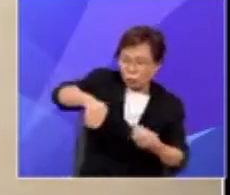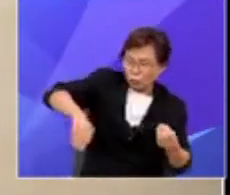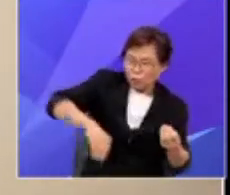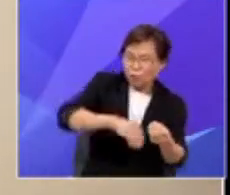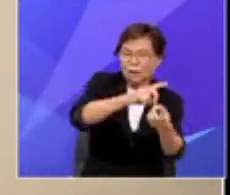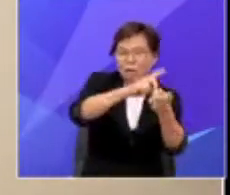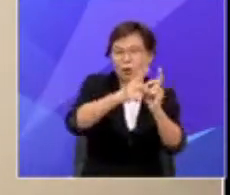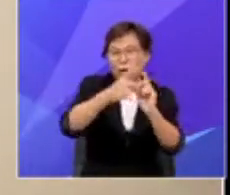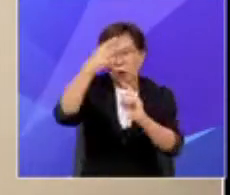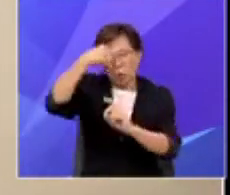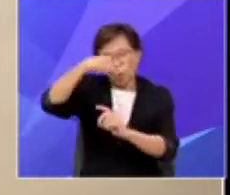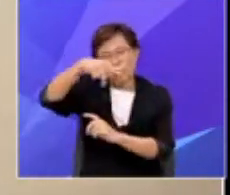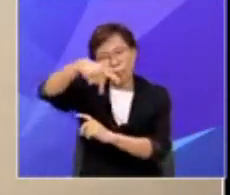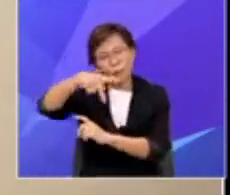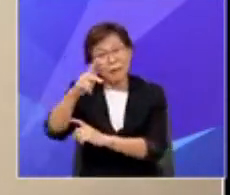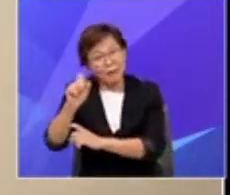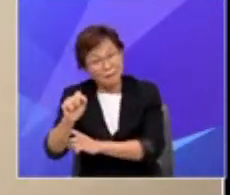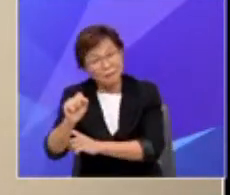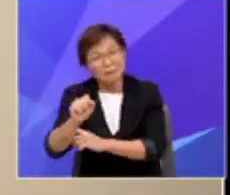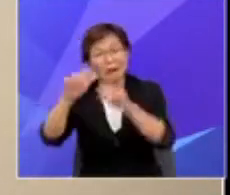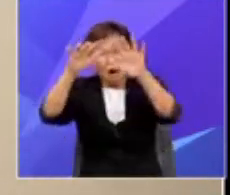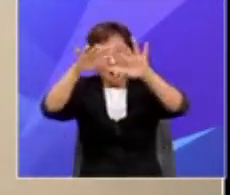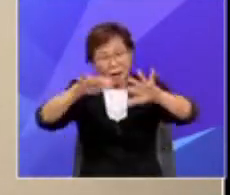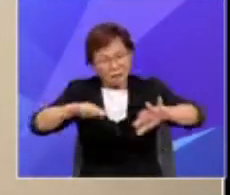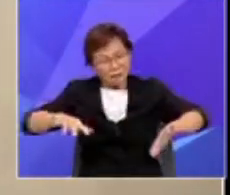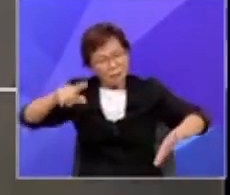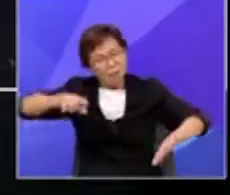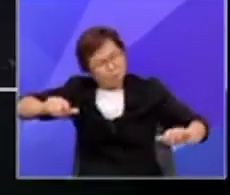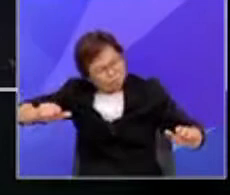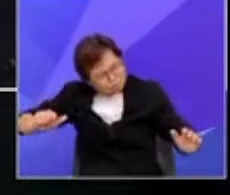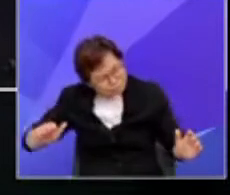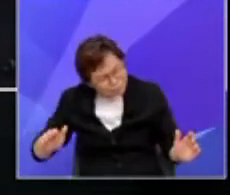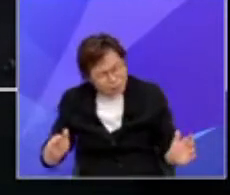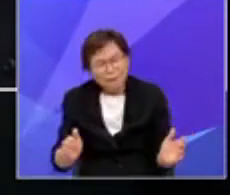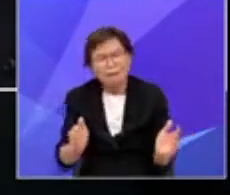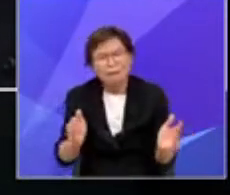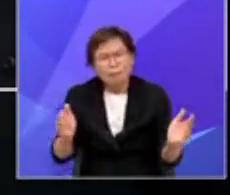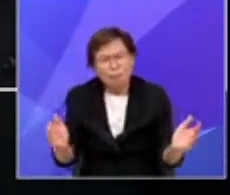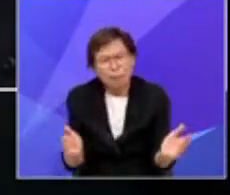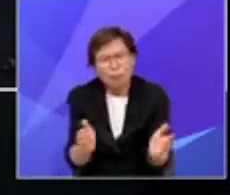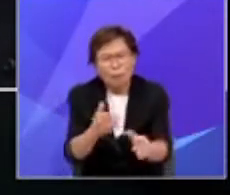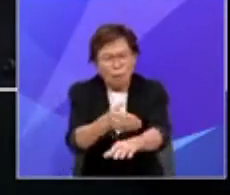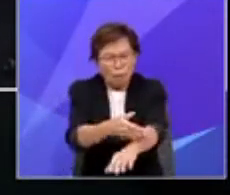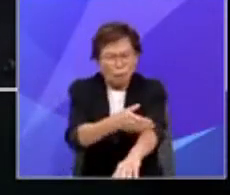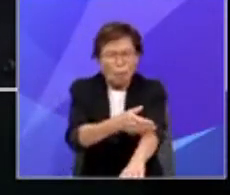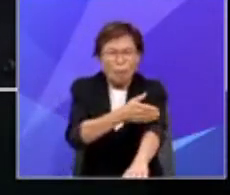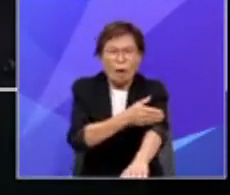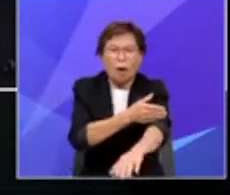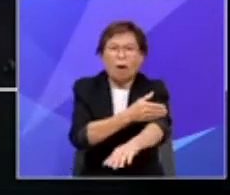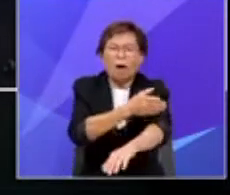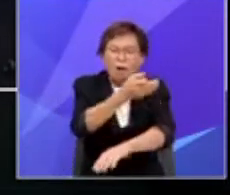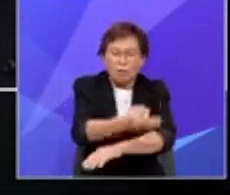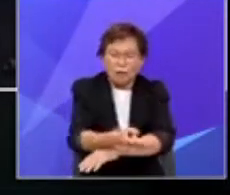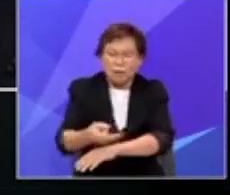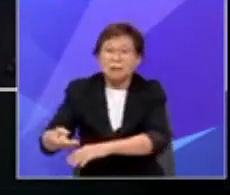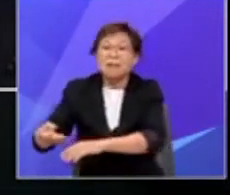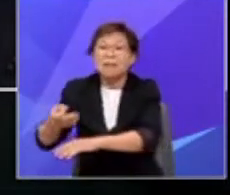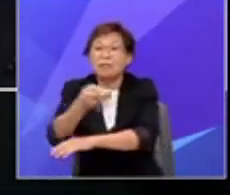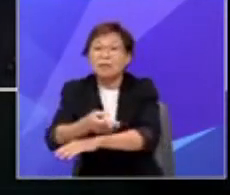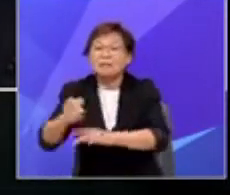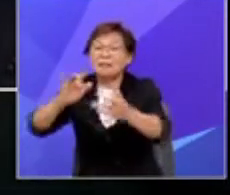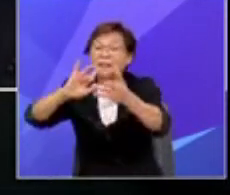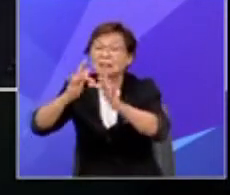disto untuk abcs ASEAN perlu menggalakkan perkembangan infrastruktur digital yang mampu